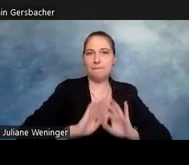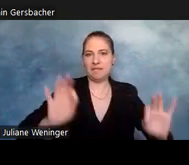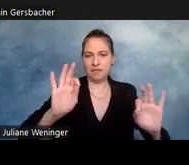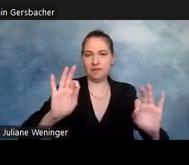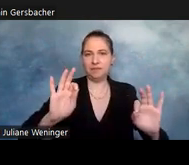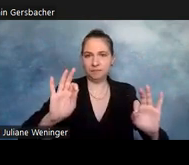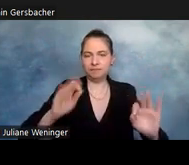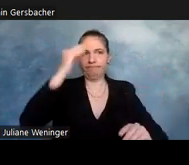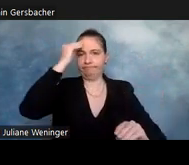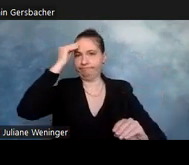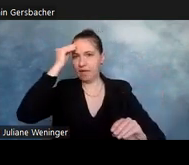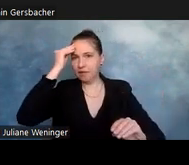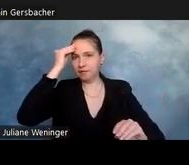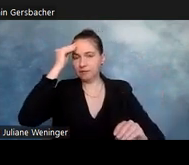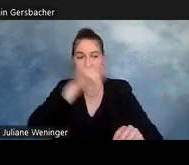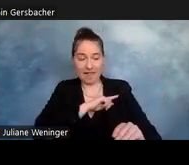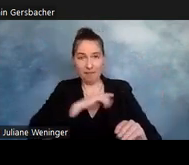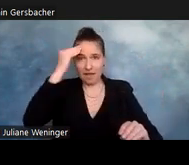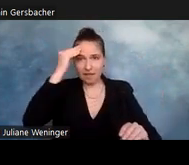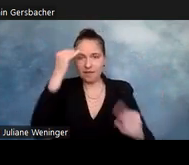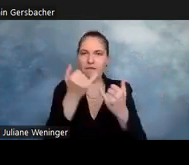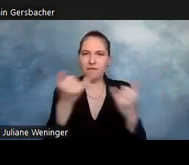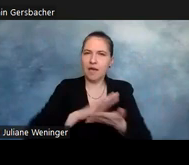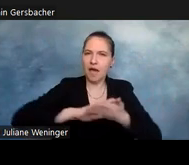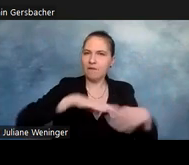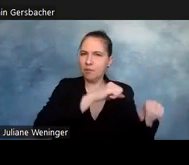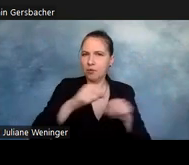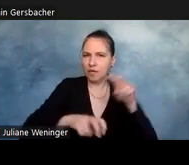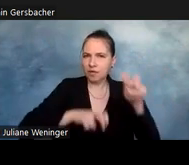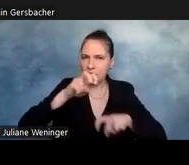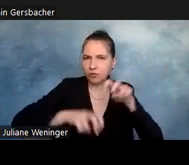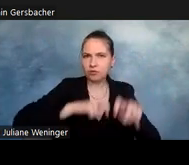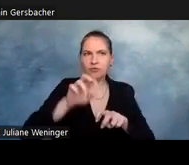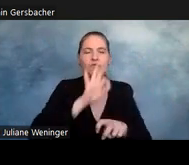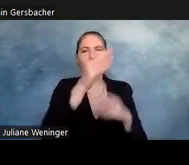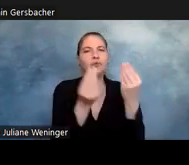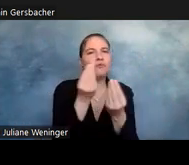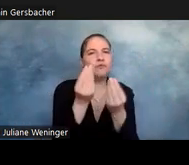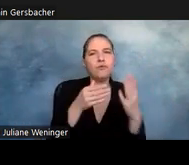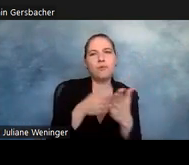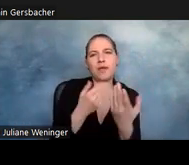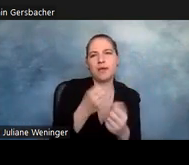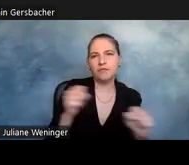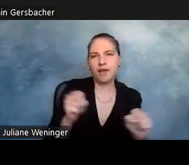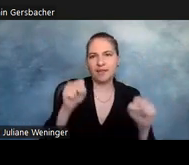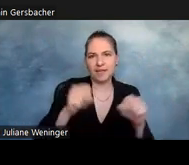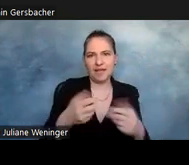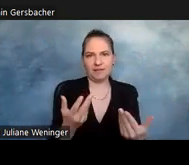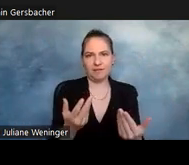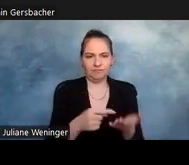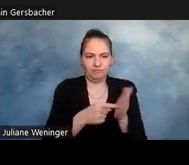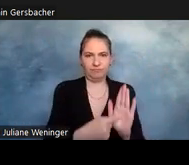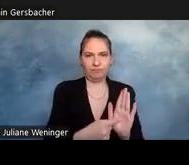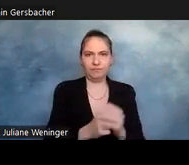welchen einfachen Möglichkeiten man arbeiten kann, um einfach ein Gefühl für die Barrierefreiheit zu bekommen und um sich dann einfach regelmäßig